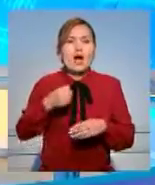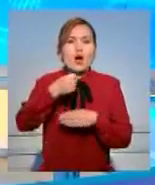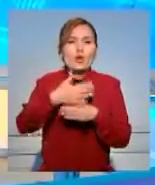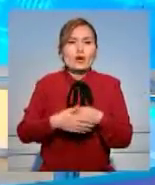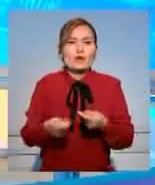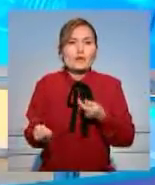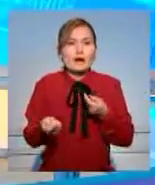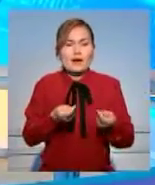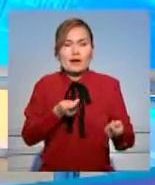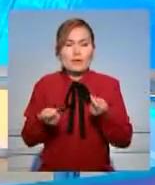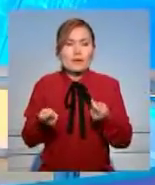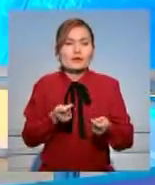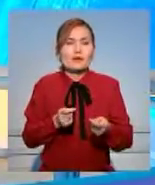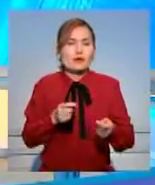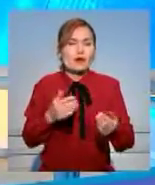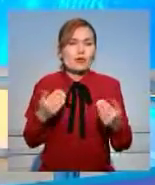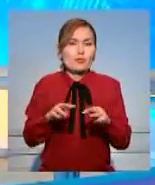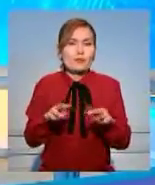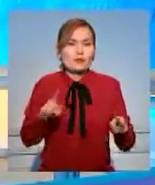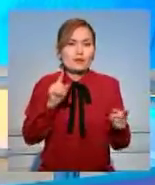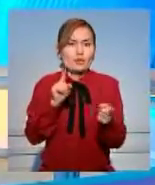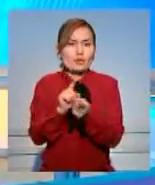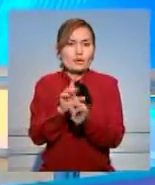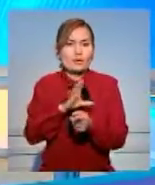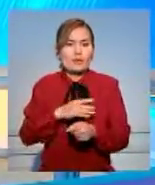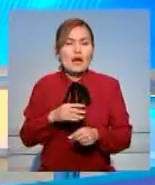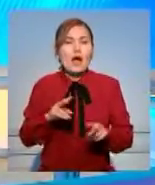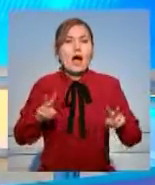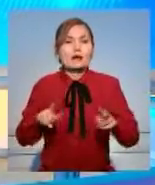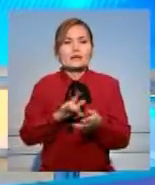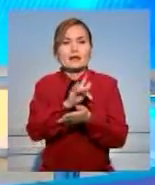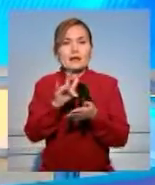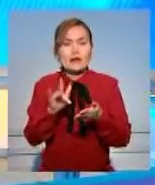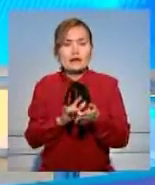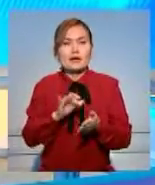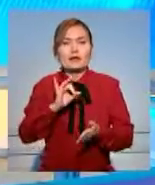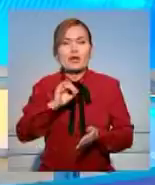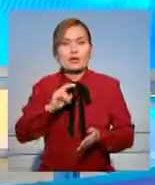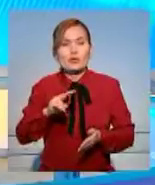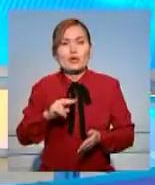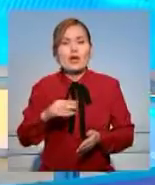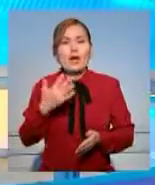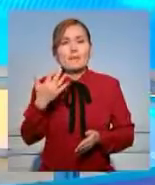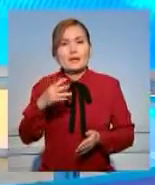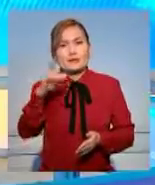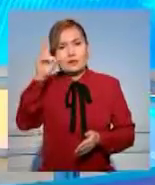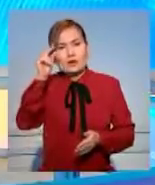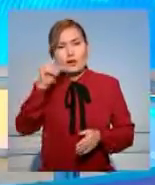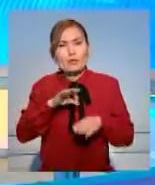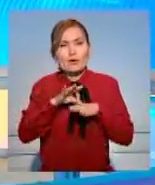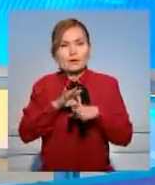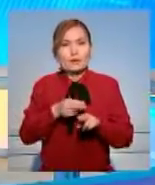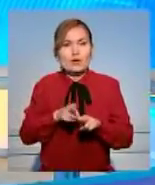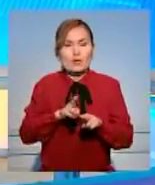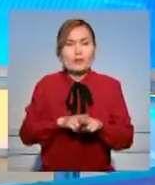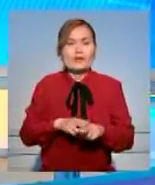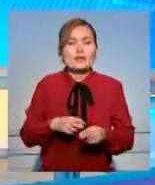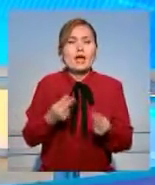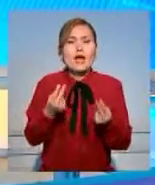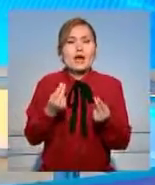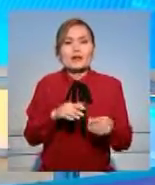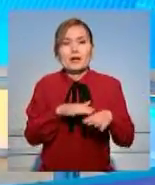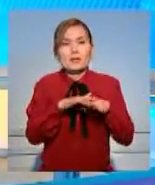орталық басқарушысы Қайрат Келімбетов мәлімдеді. Оның айтуынша Астанада шілденің 3 мен 5 аралығында Астана Finance Days деген